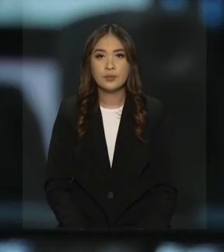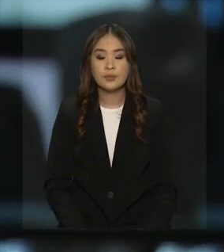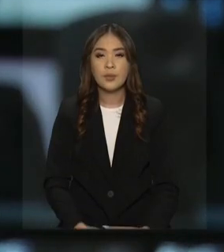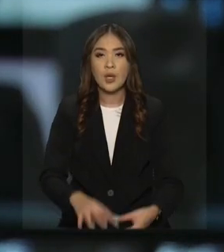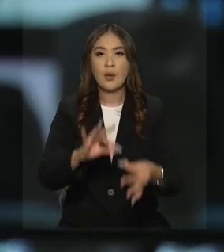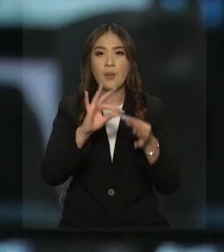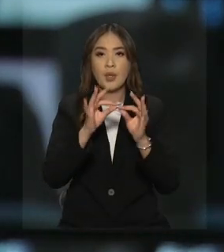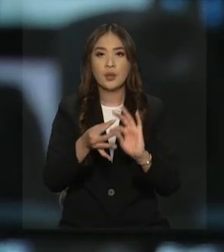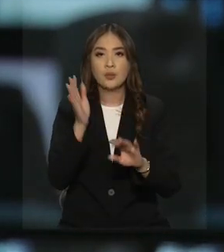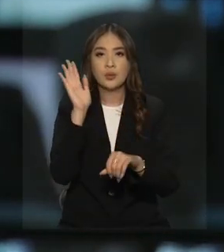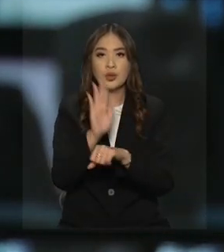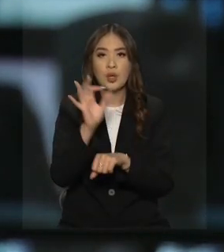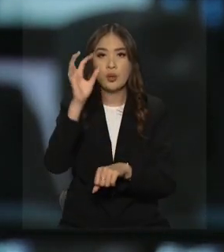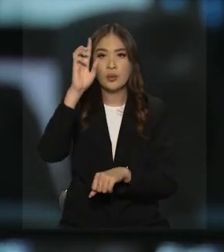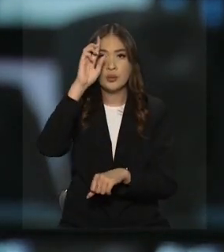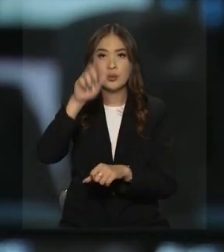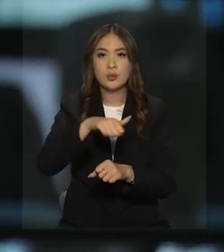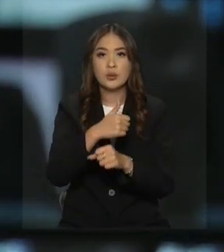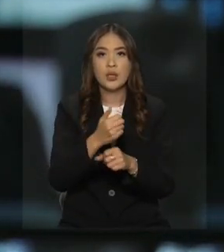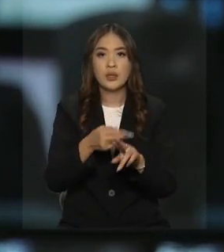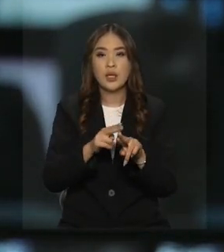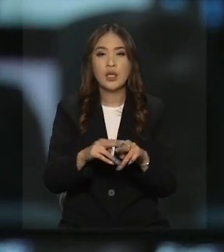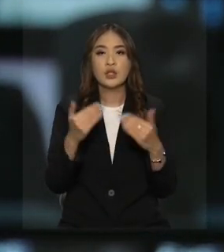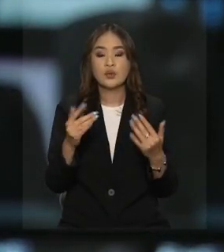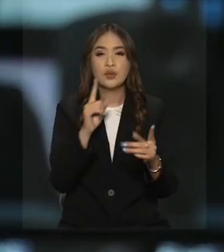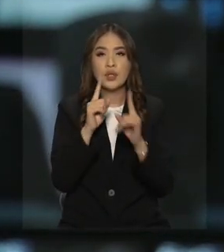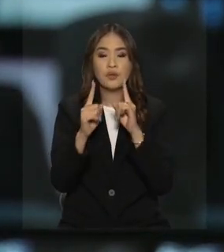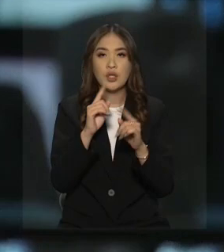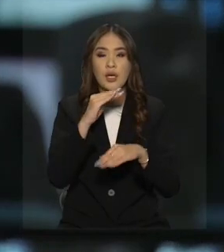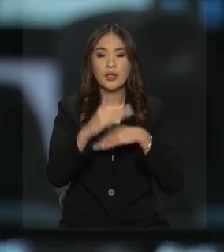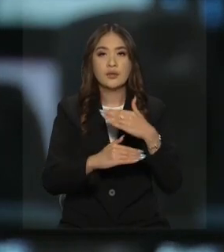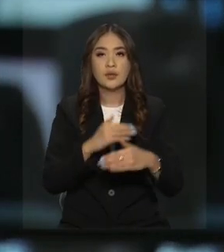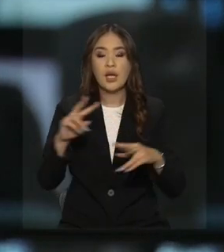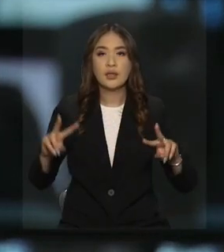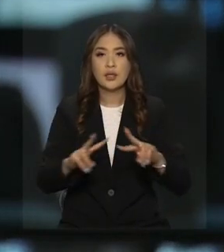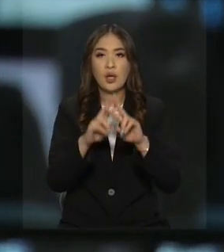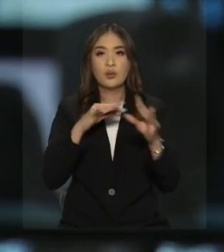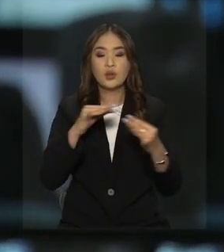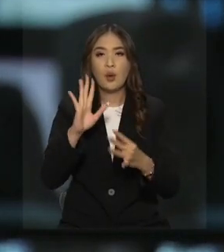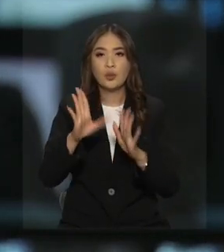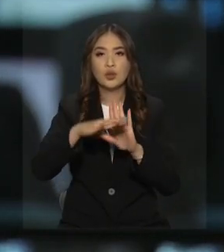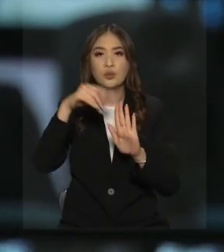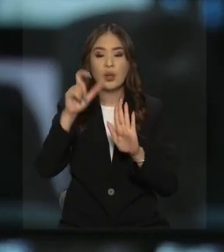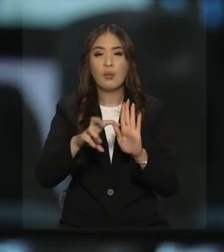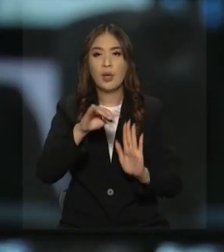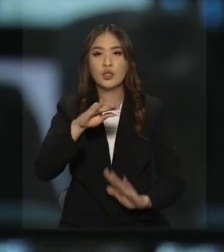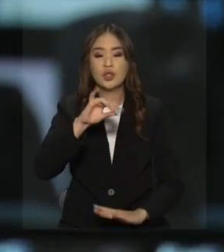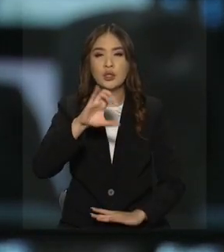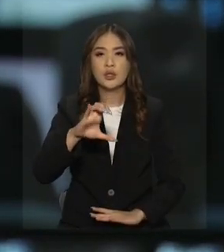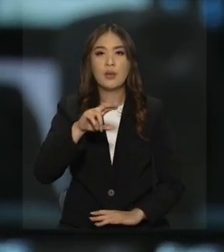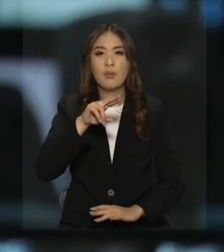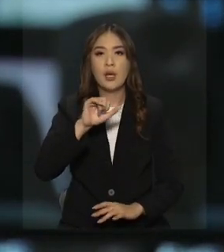Подробнее о поручениях главы государства, данных на сегодняшнем совещании по развитию Астаны, мы поговорим с депутатом Мажилиса парламента